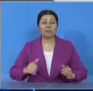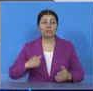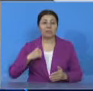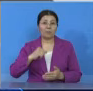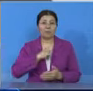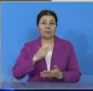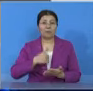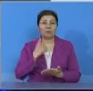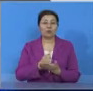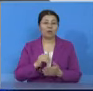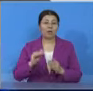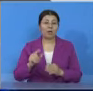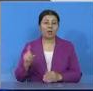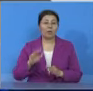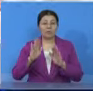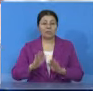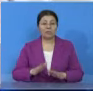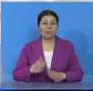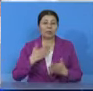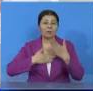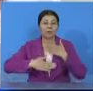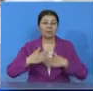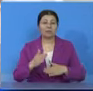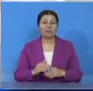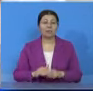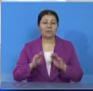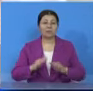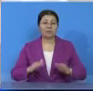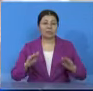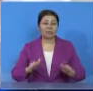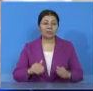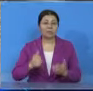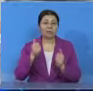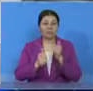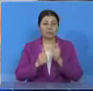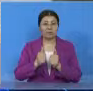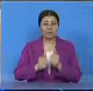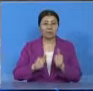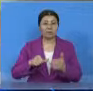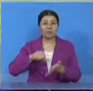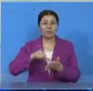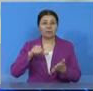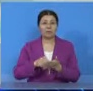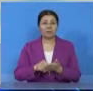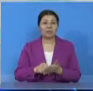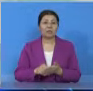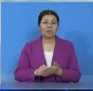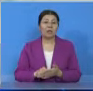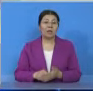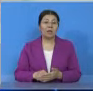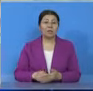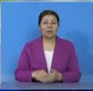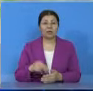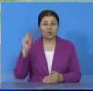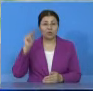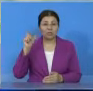для нас задача, чтобы дети остались довольными. Помимо ребят школьного возраста, в конкурсе приняли участие учащиеся музыкального колледжа.